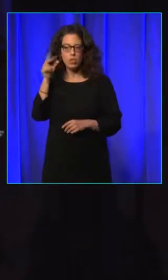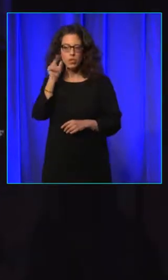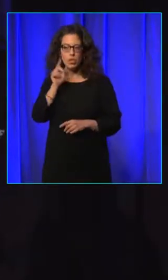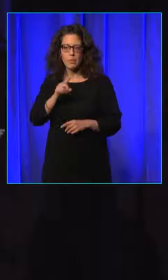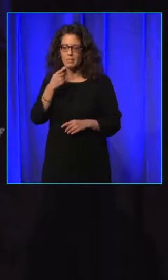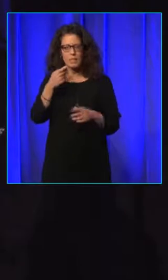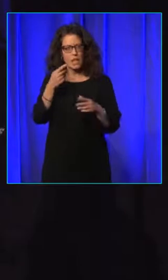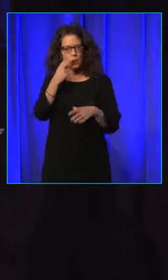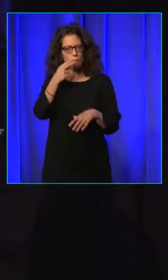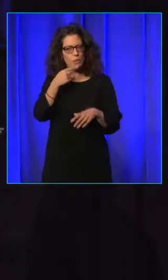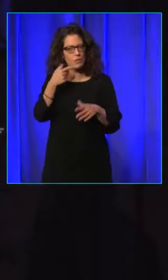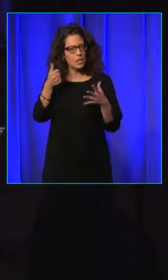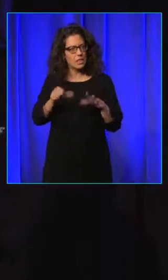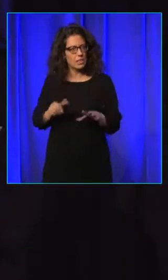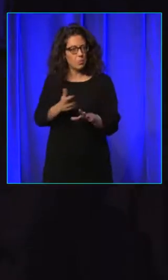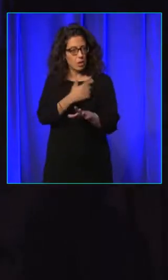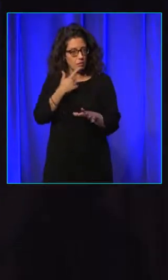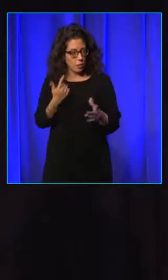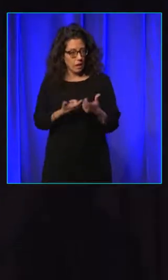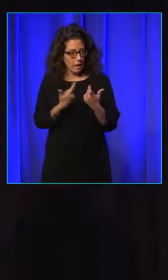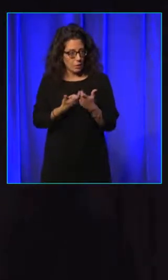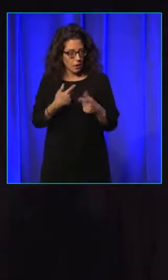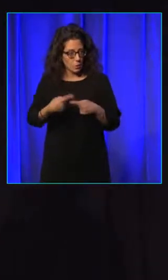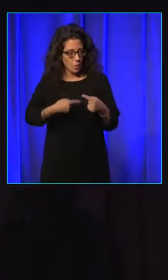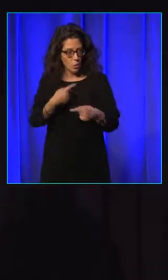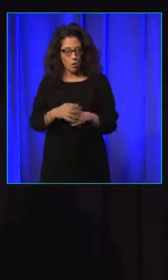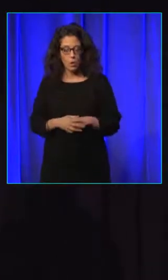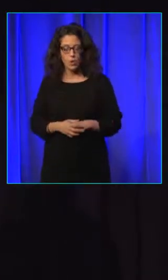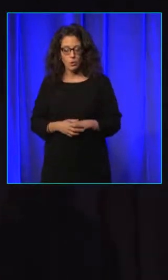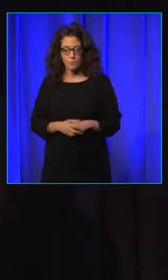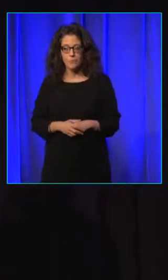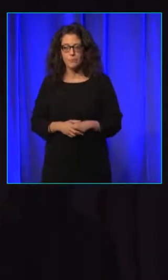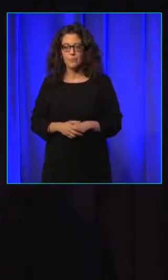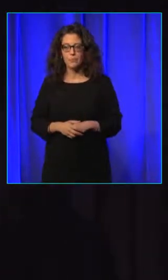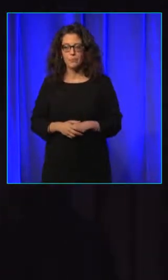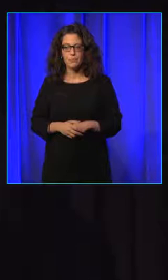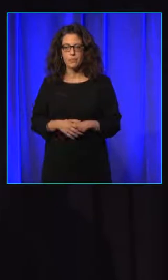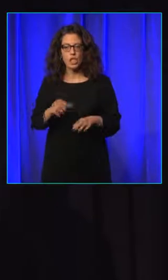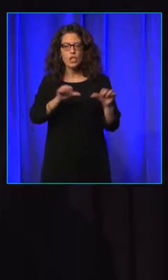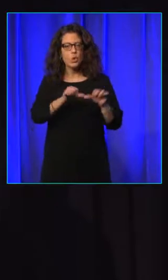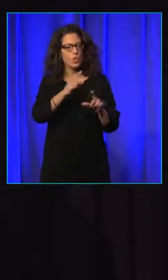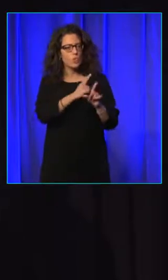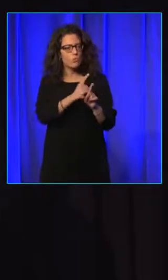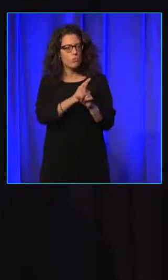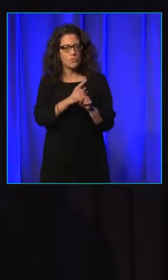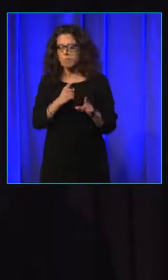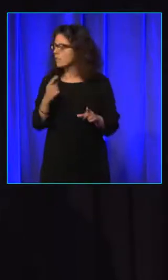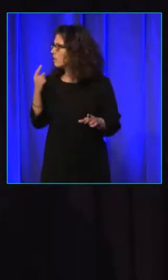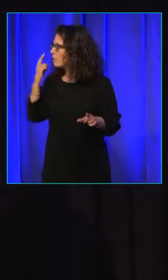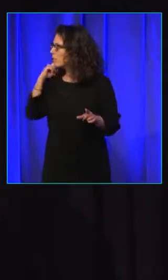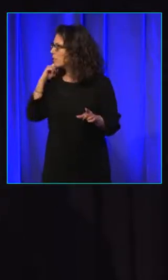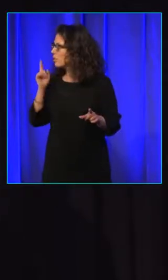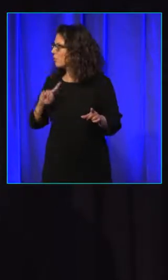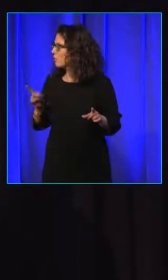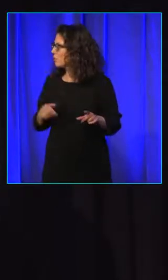6 mois. Donc, je suppose que tu fais de la rééducation. Tu fais de la rééducation. Tu vois le chirurgien. Tu vois le